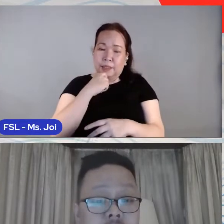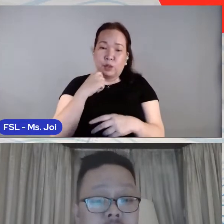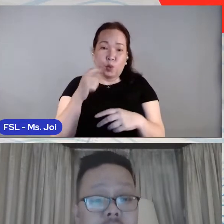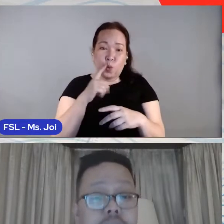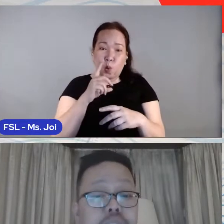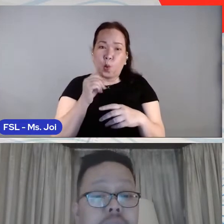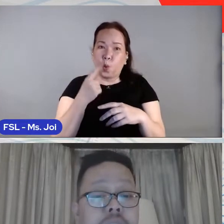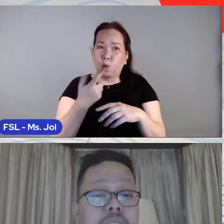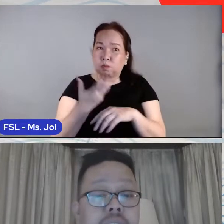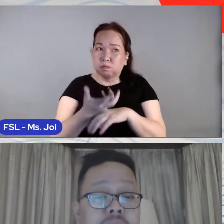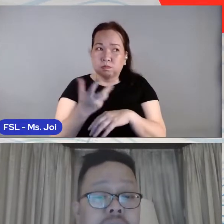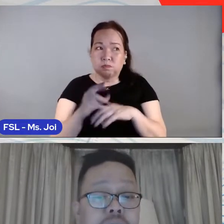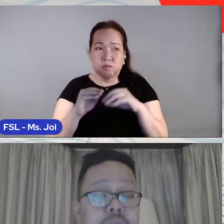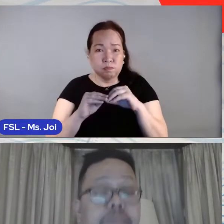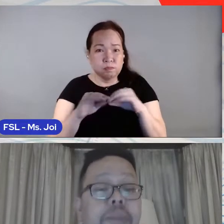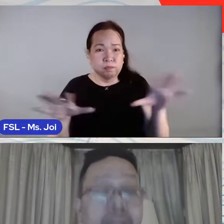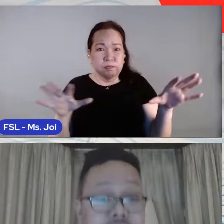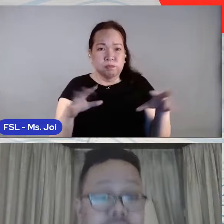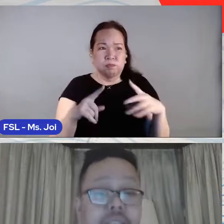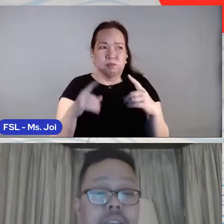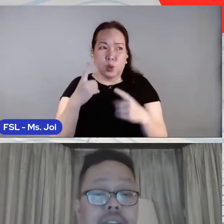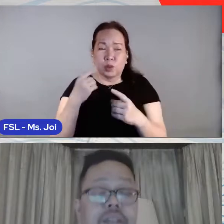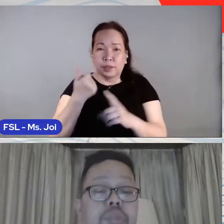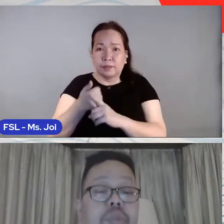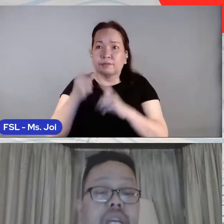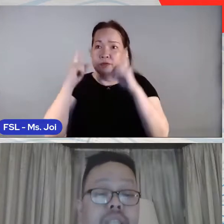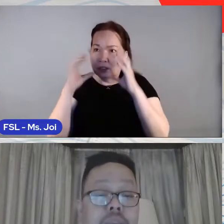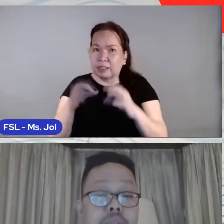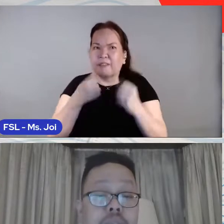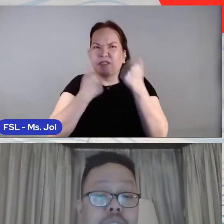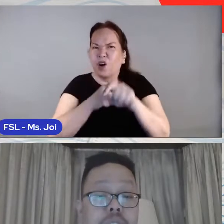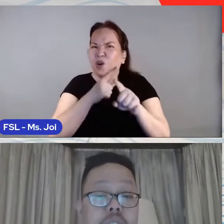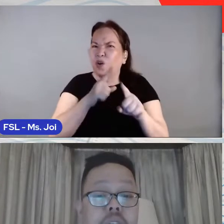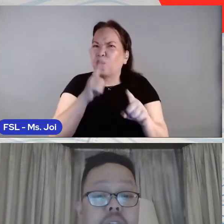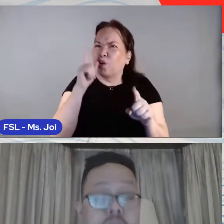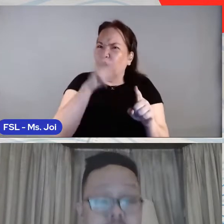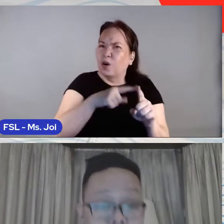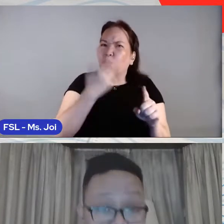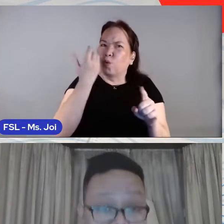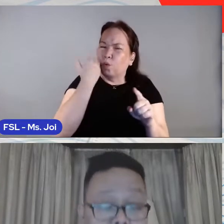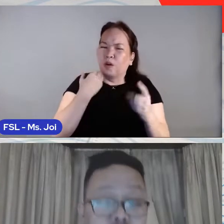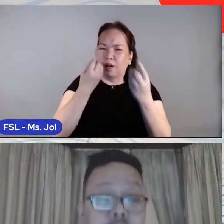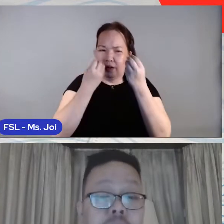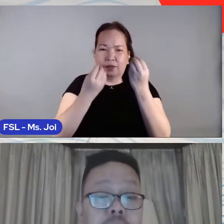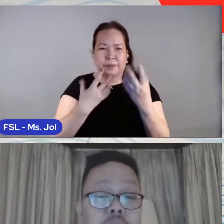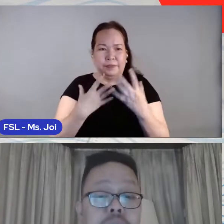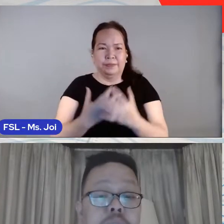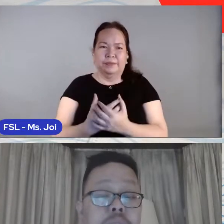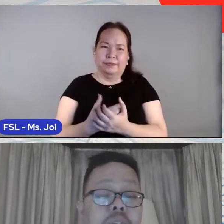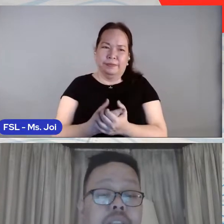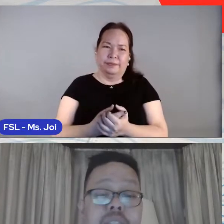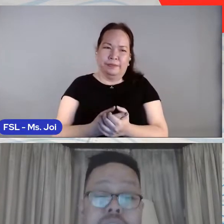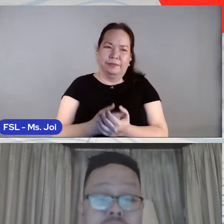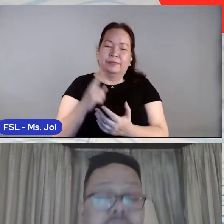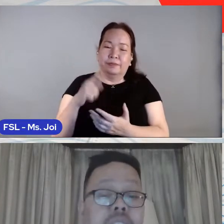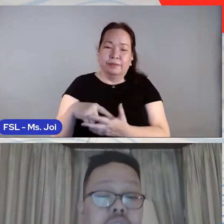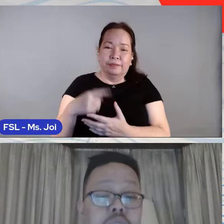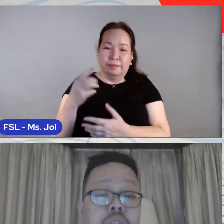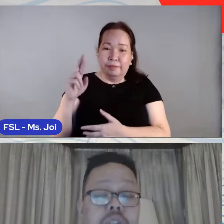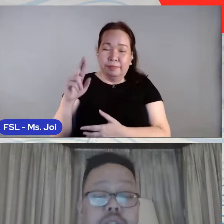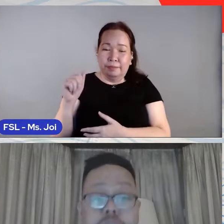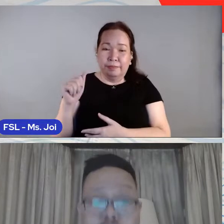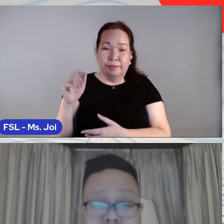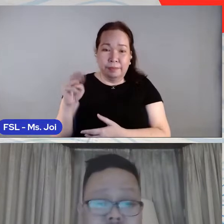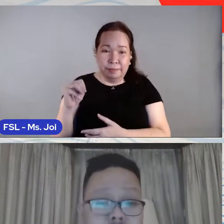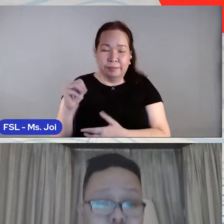nagkakalat niyan at yung mga nagdedesisyon base sa kulang na impormasyon. Ang Random Manual Audit po at its very